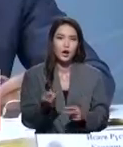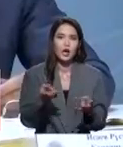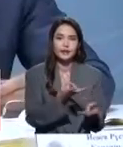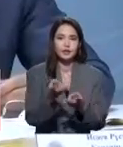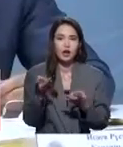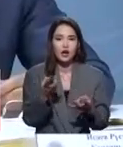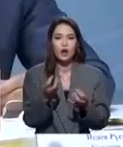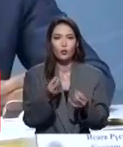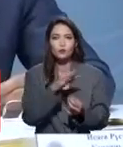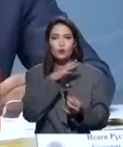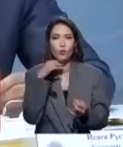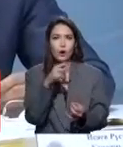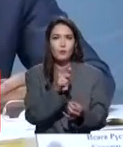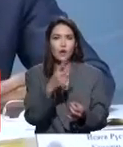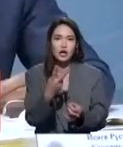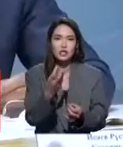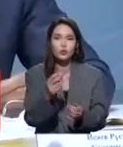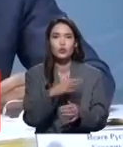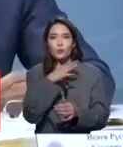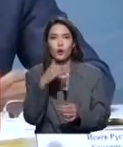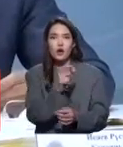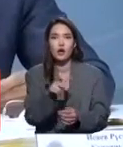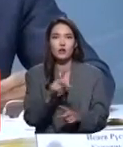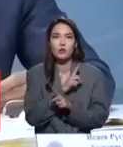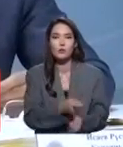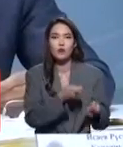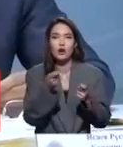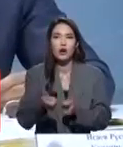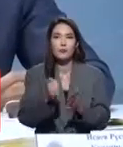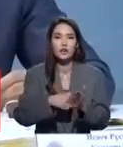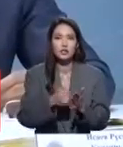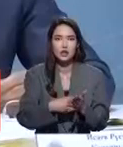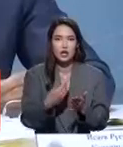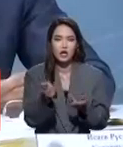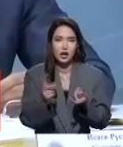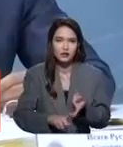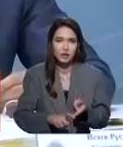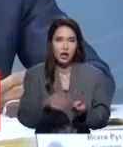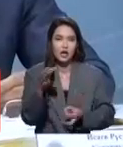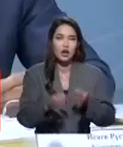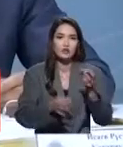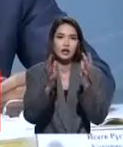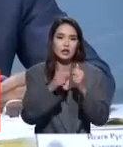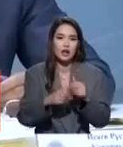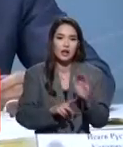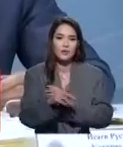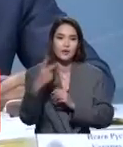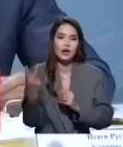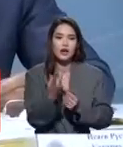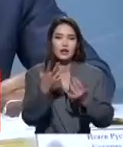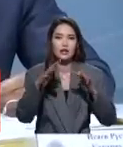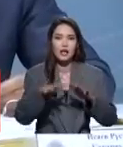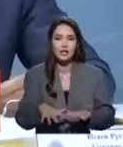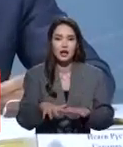да көп адамдардың өліміне әкеліп соқтырған жол көлік оқиғасы. Және де екінші қылмыстық